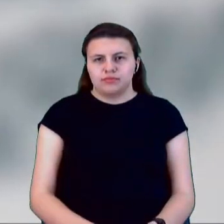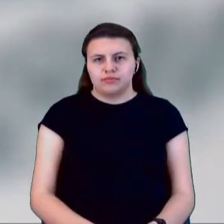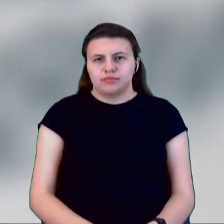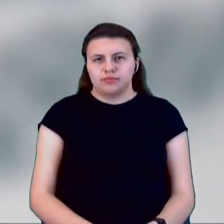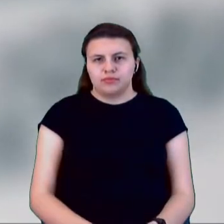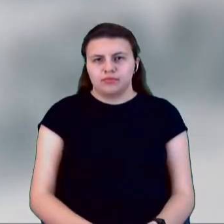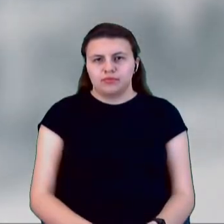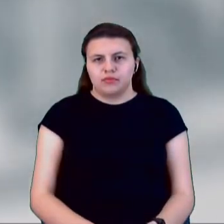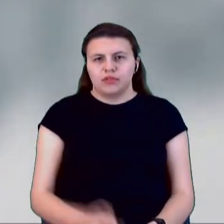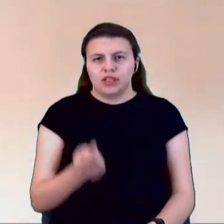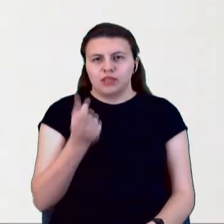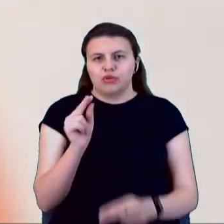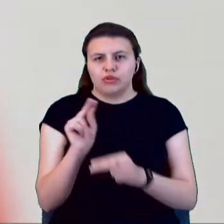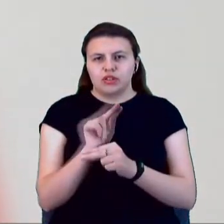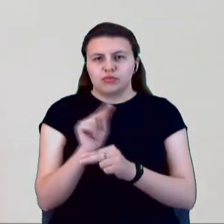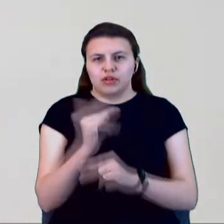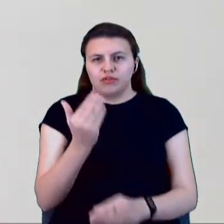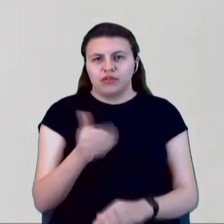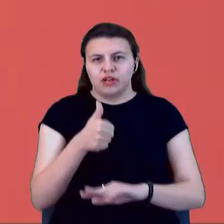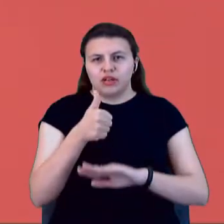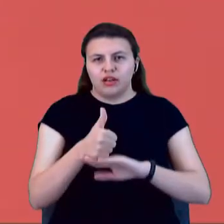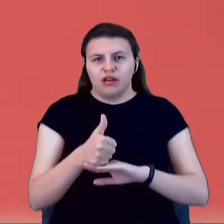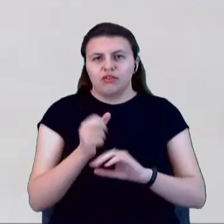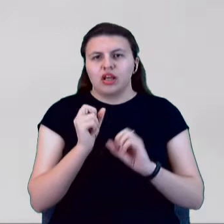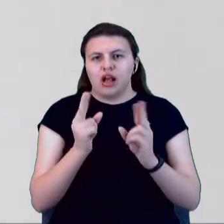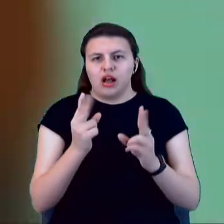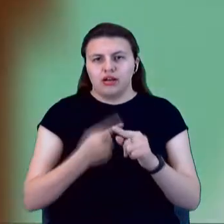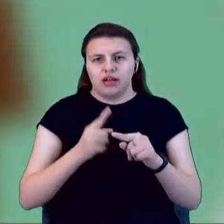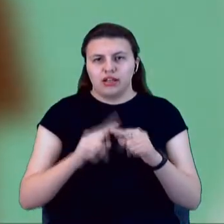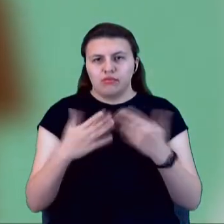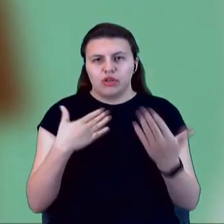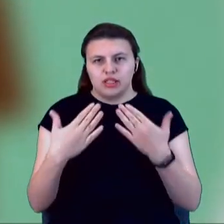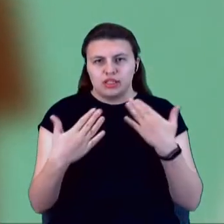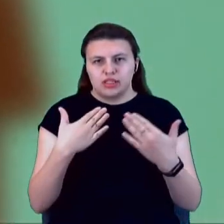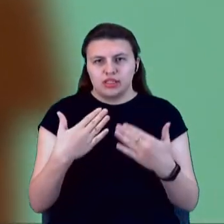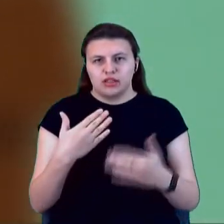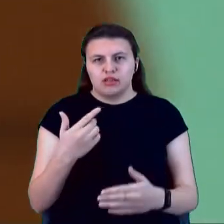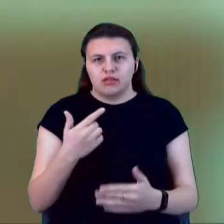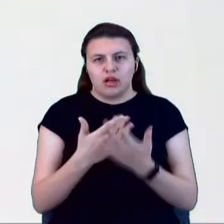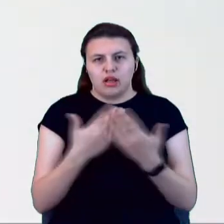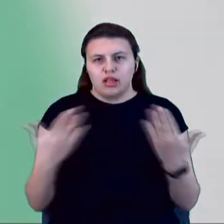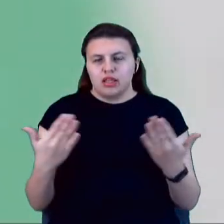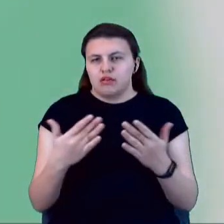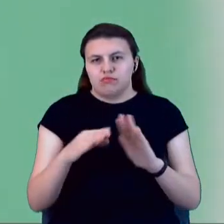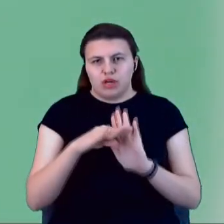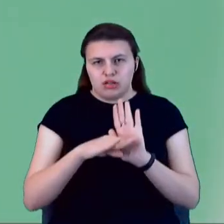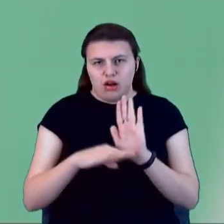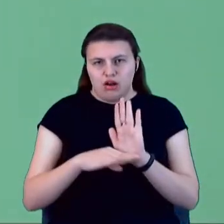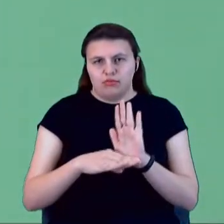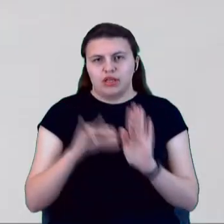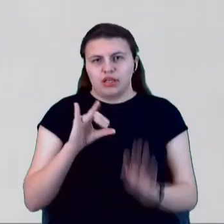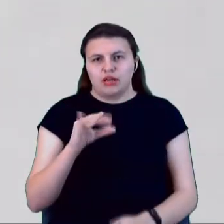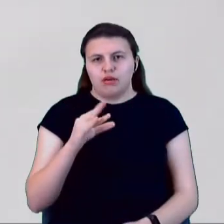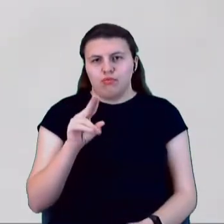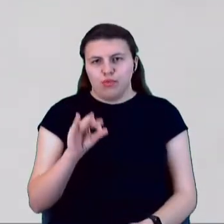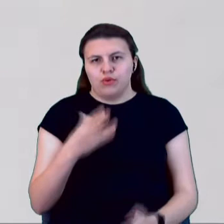Немного поправлю вас. Главное, как к этому относиться. Конечно же, предусмотрены разные программы. И по роду своей